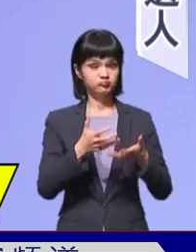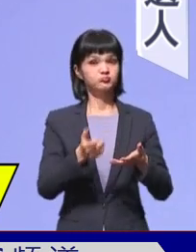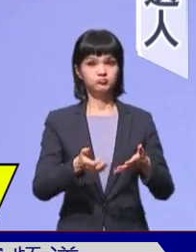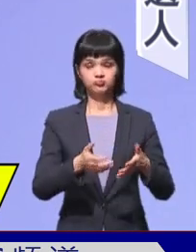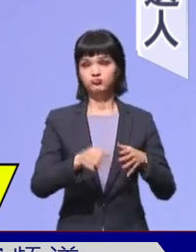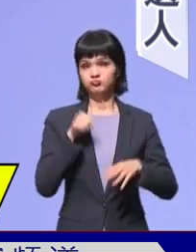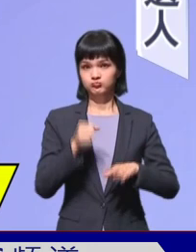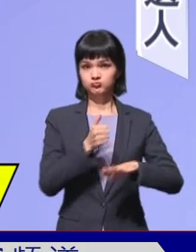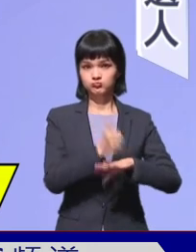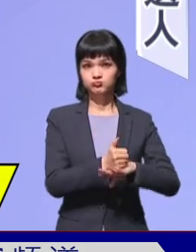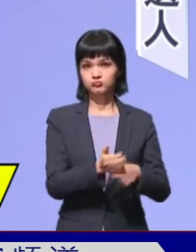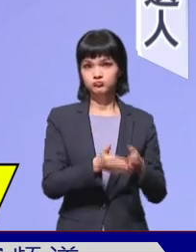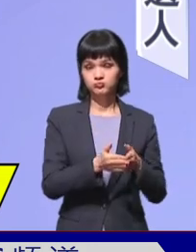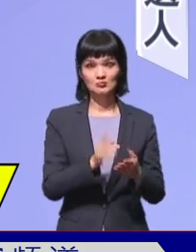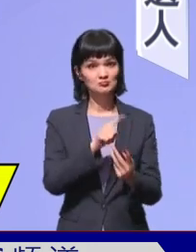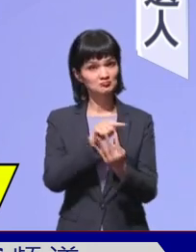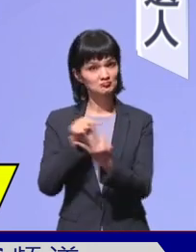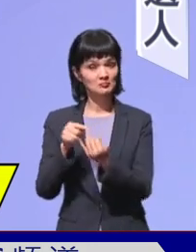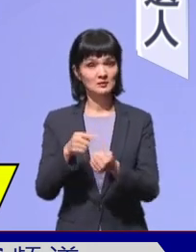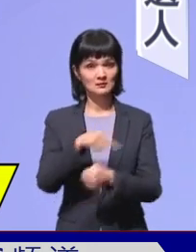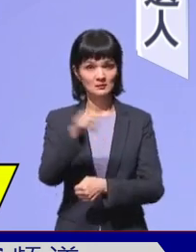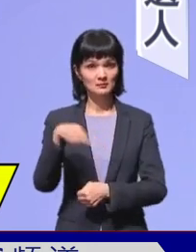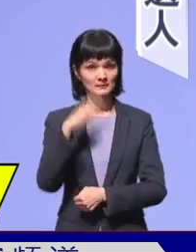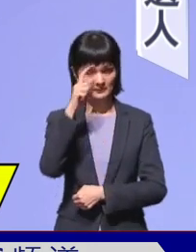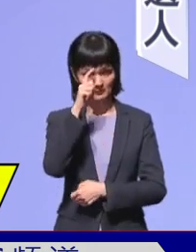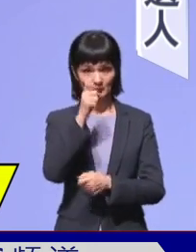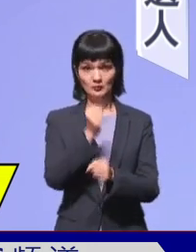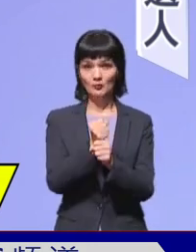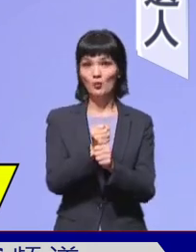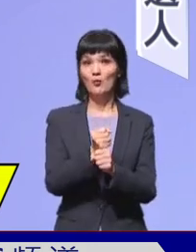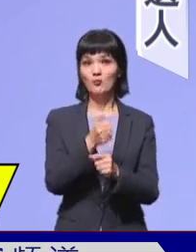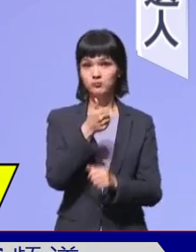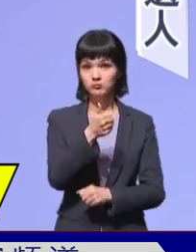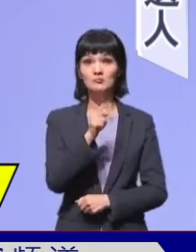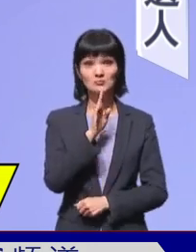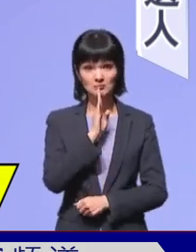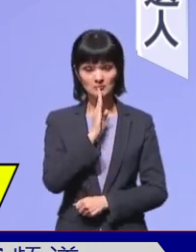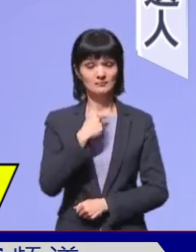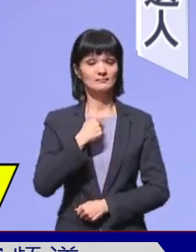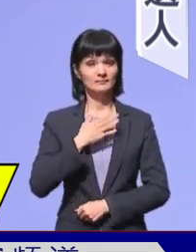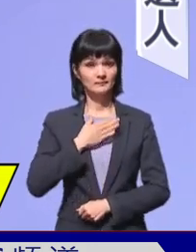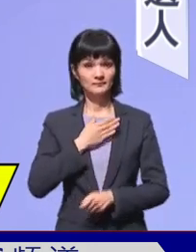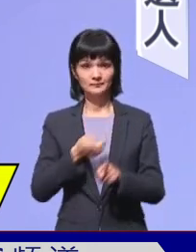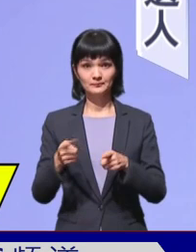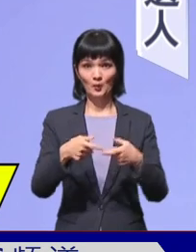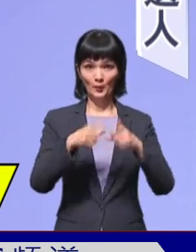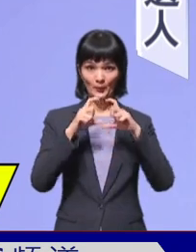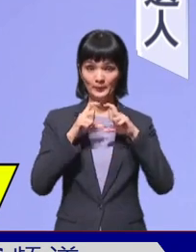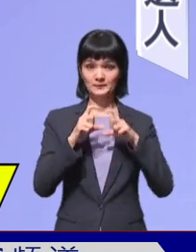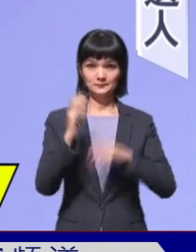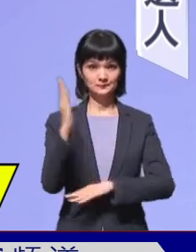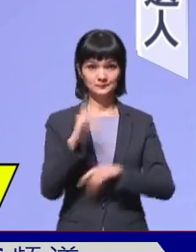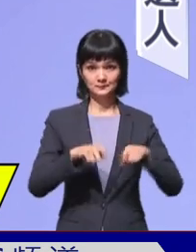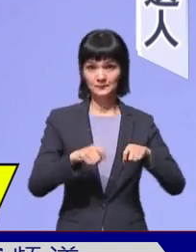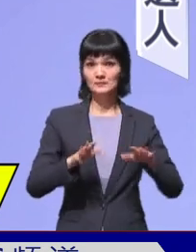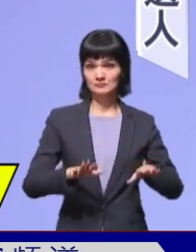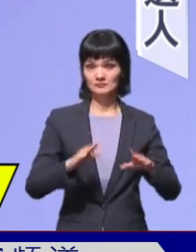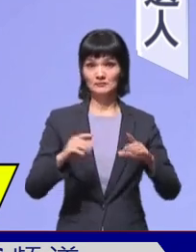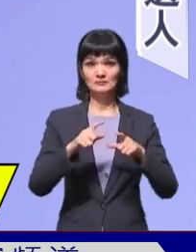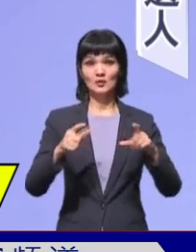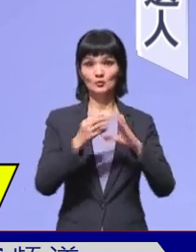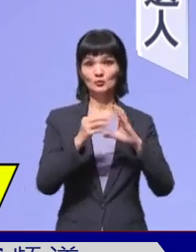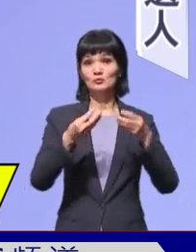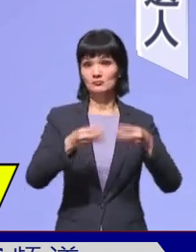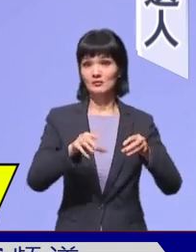相信大家都有，只是怎样把事情做好。不过我还是把事情拉回到我们的市政。大巨蛋建到现在，历